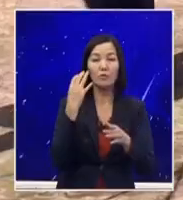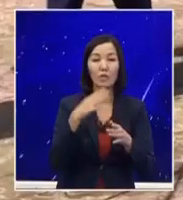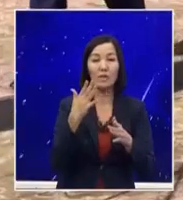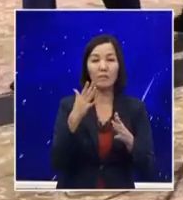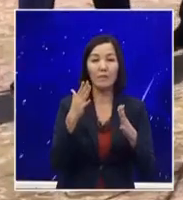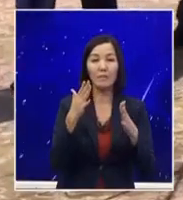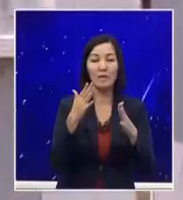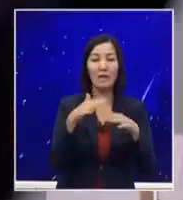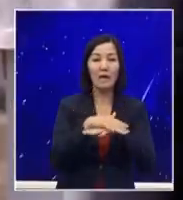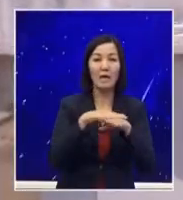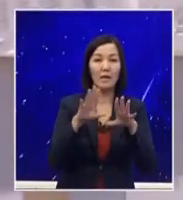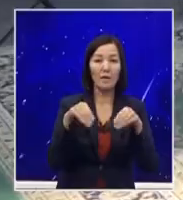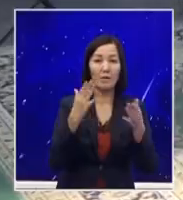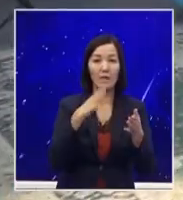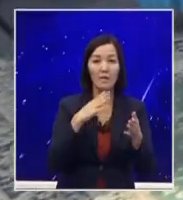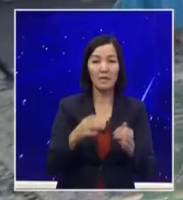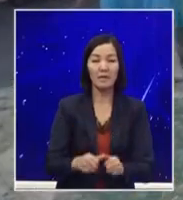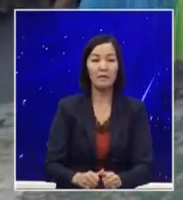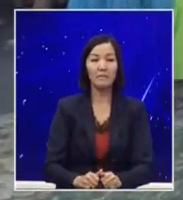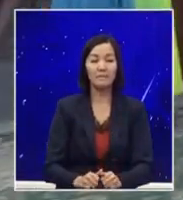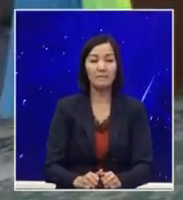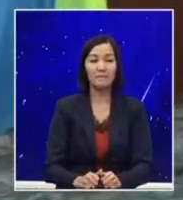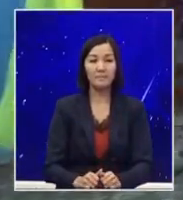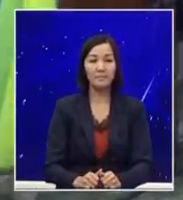345-і көбейгілігіне берілді.